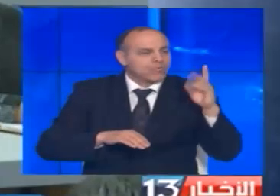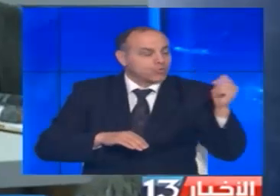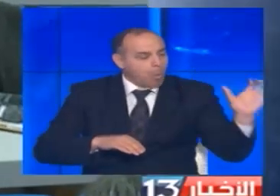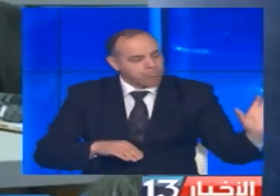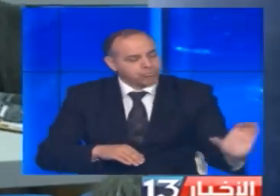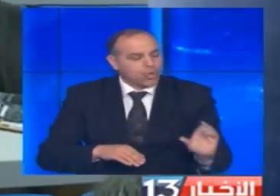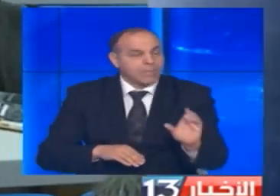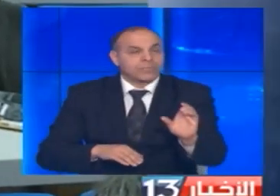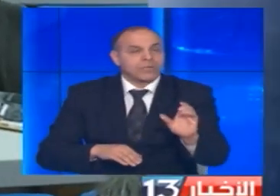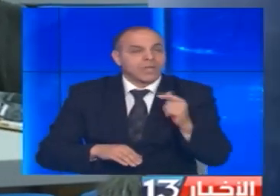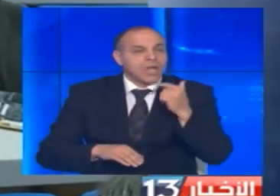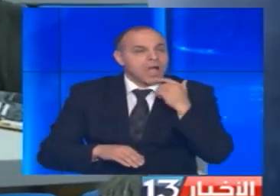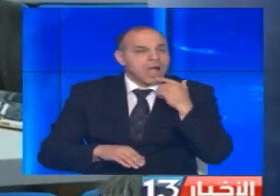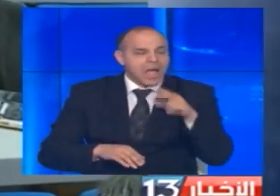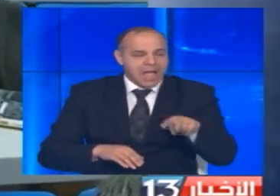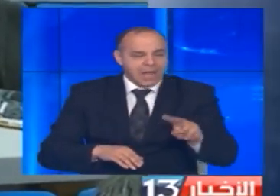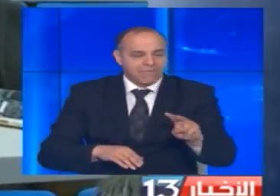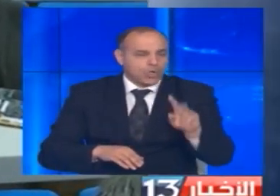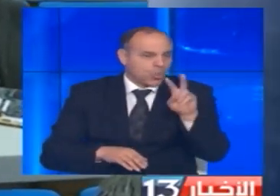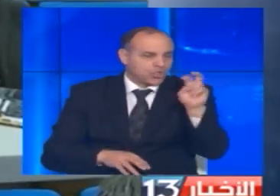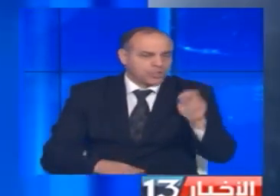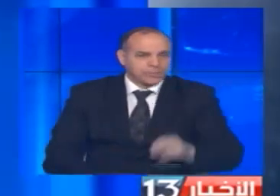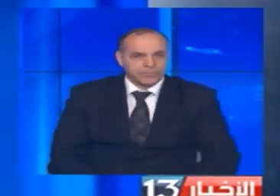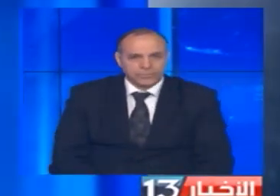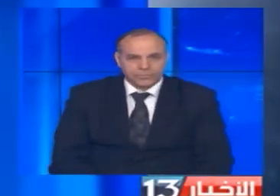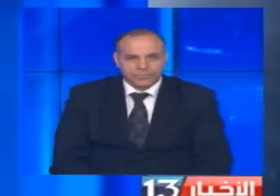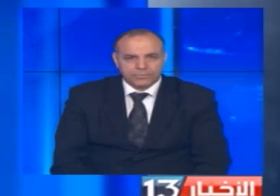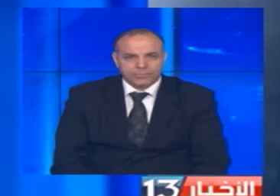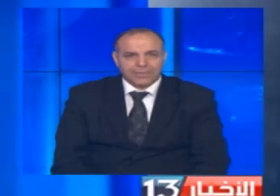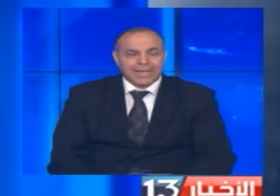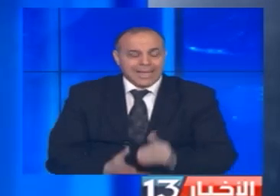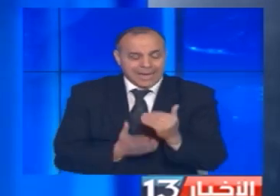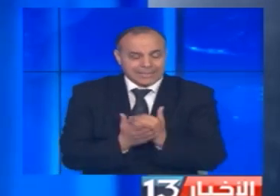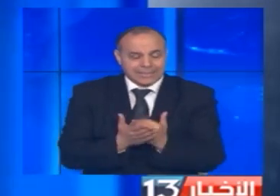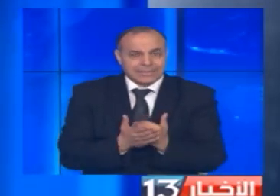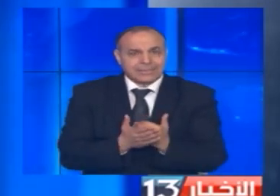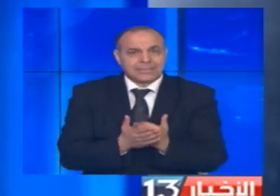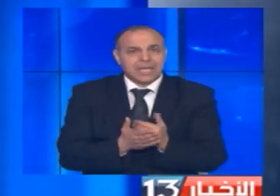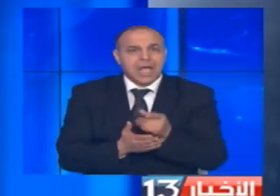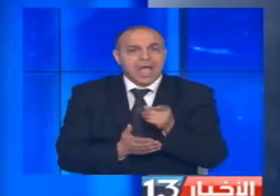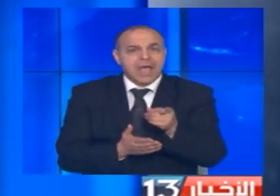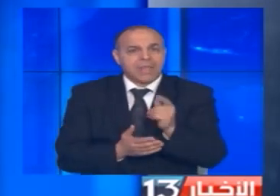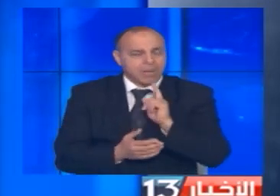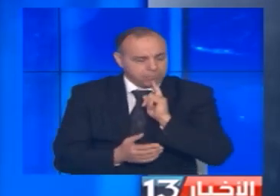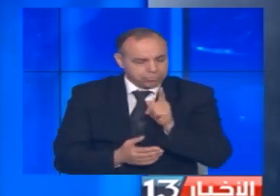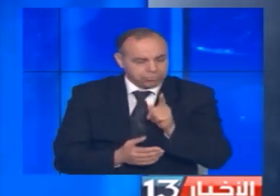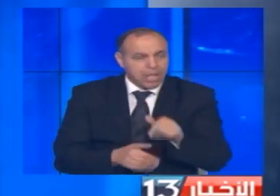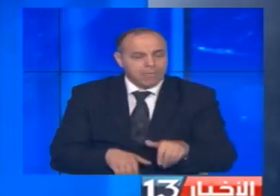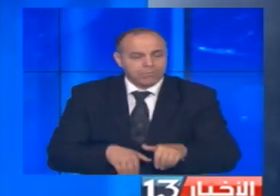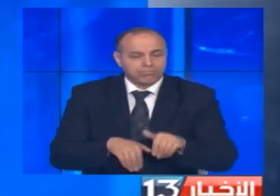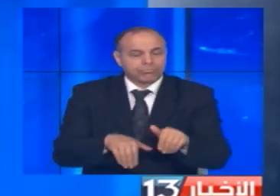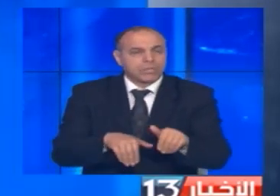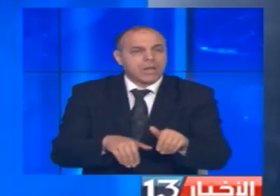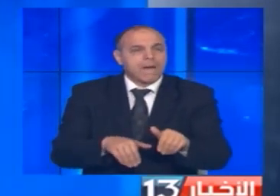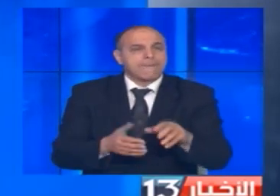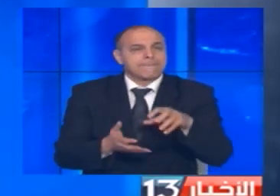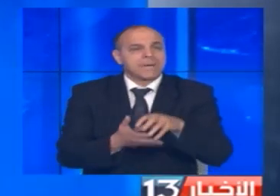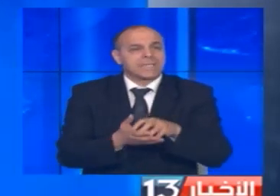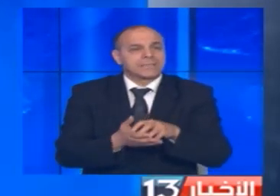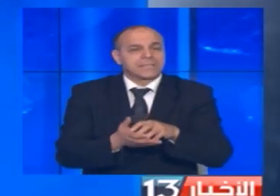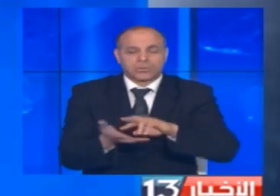من ميزانية الدولة في حدود سنة 2020. اقتصاديا ولدى اعطائه اشاره انطلاق مركز